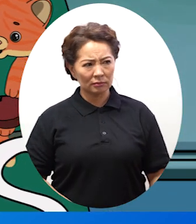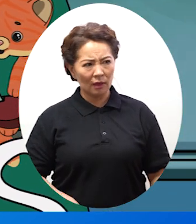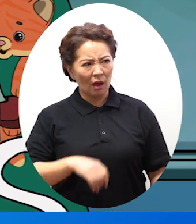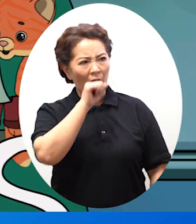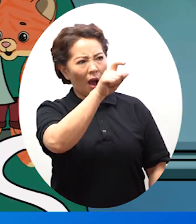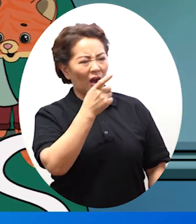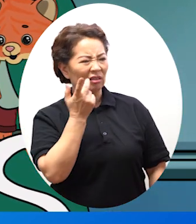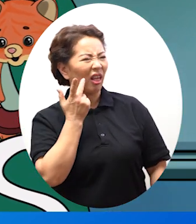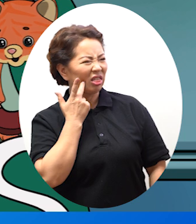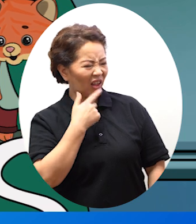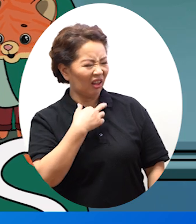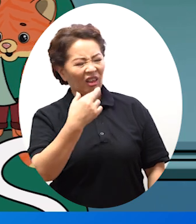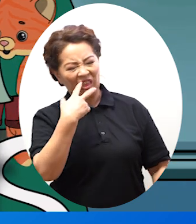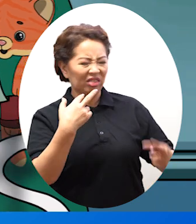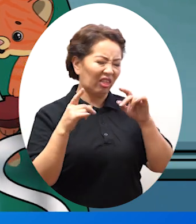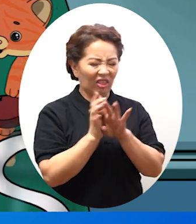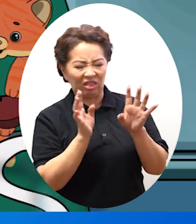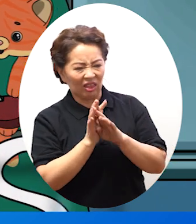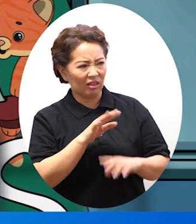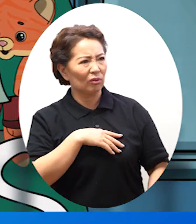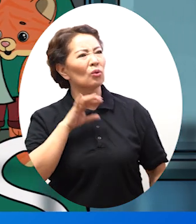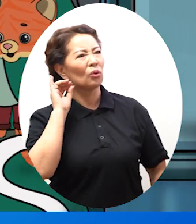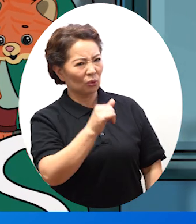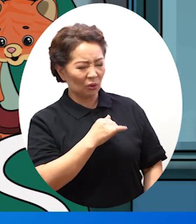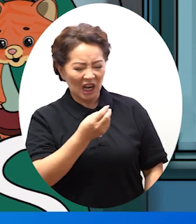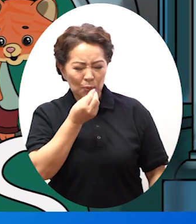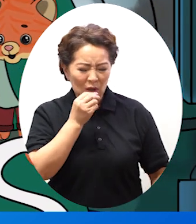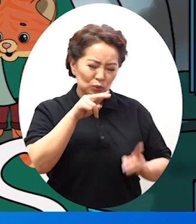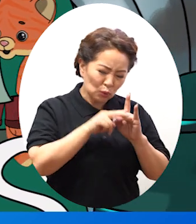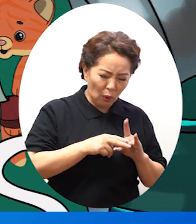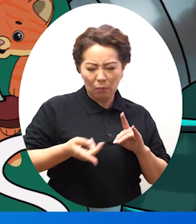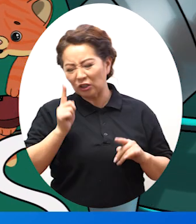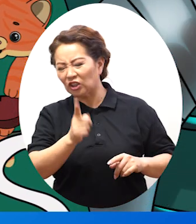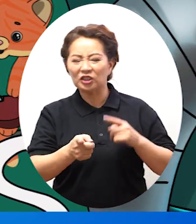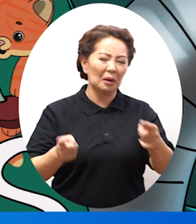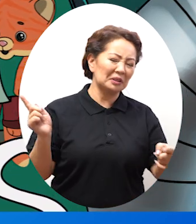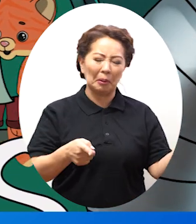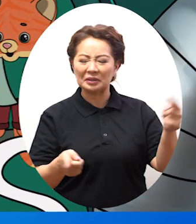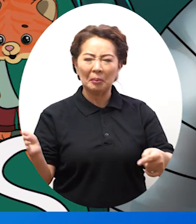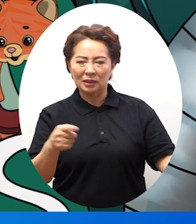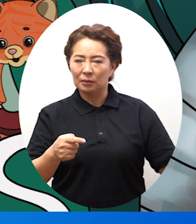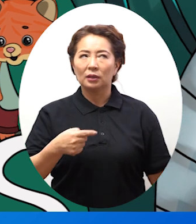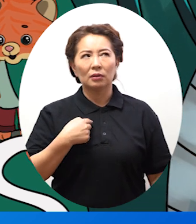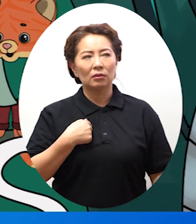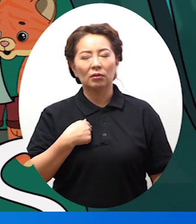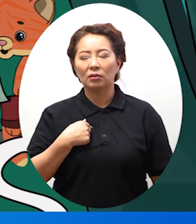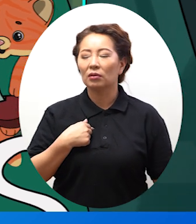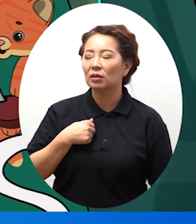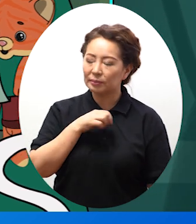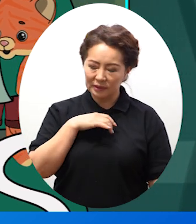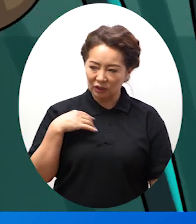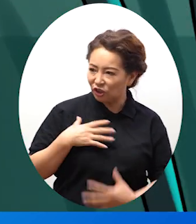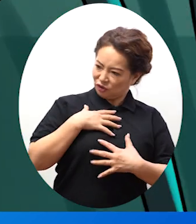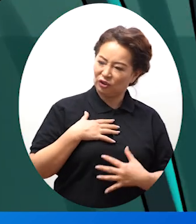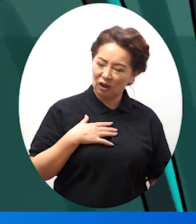Арваах дандаа л бид нарыг инг гэж яах юм? Унт бас идгээд бүгдийг нь зааж ах юм. Би сая бүр ямар амар